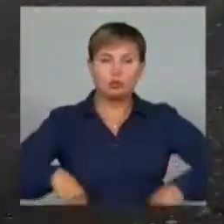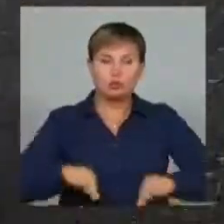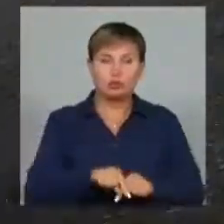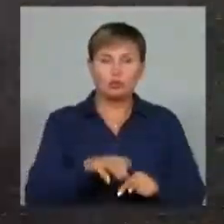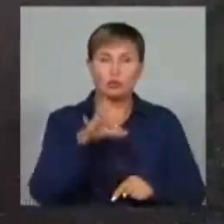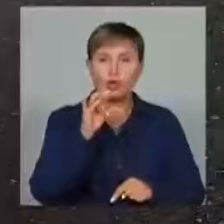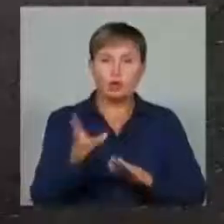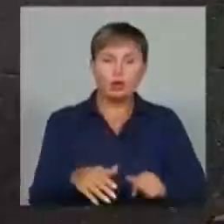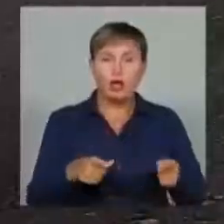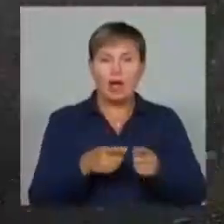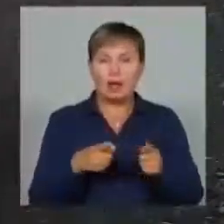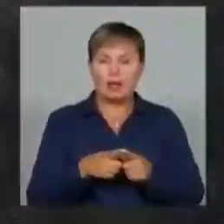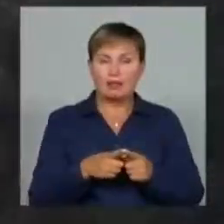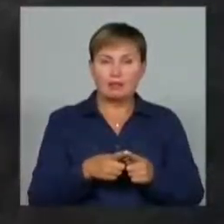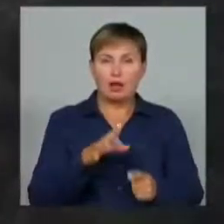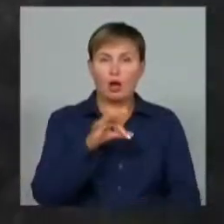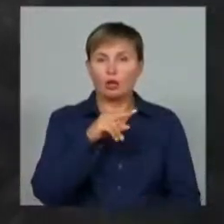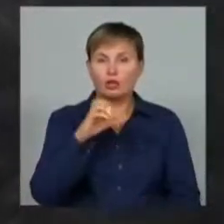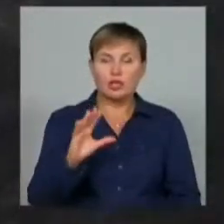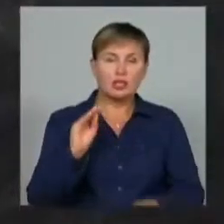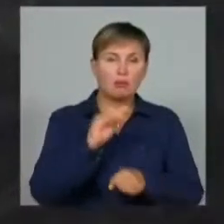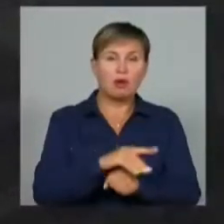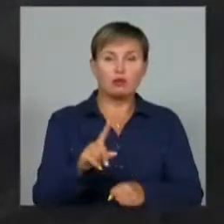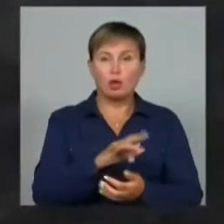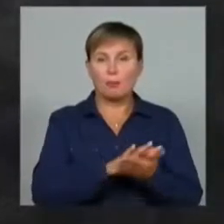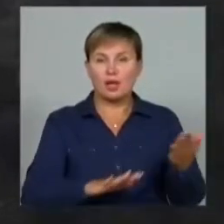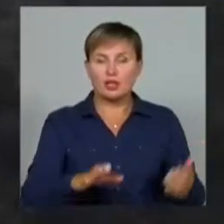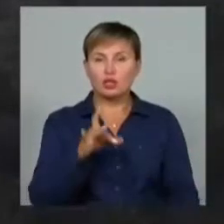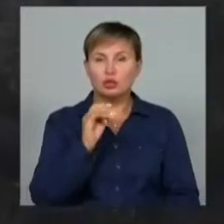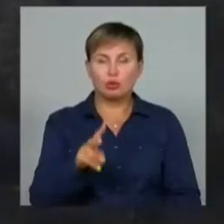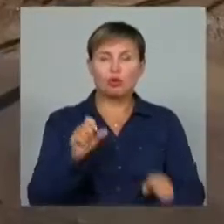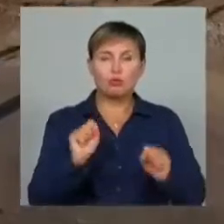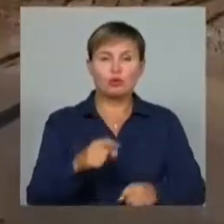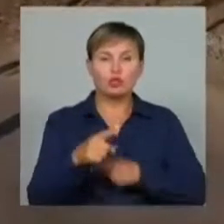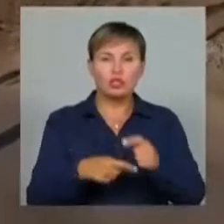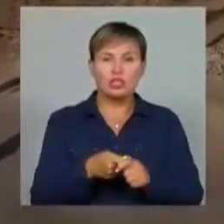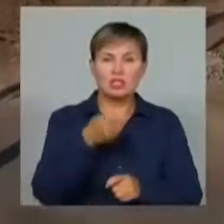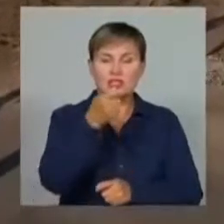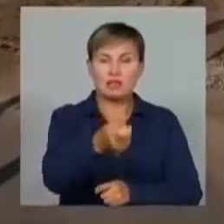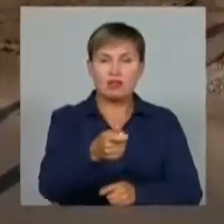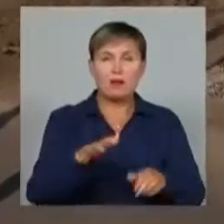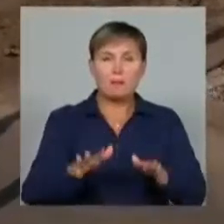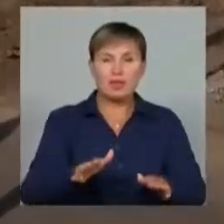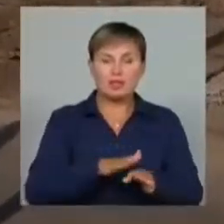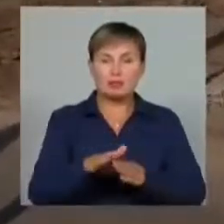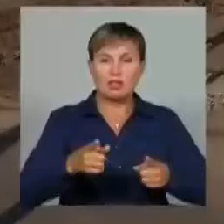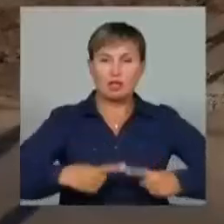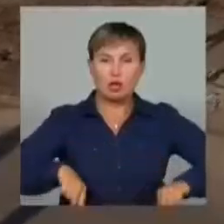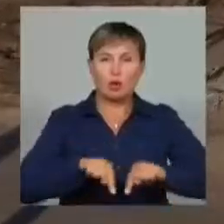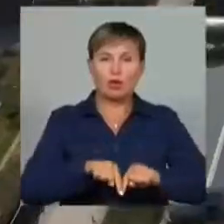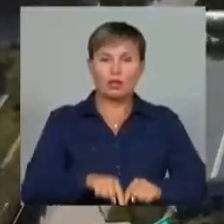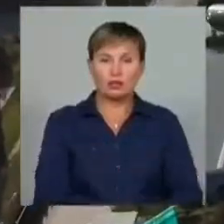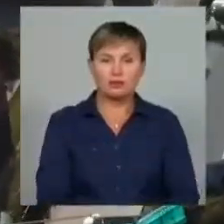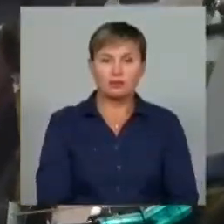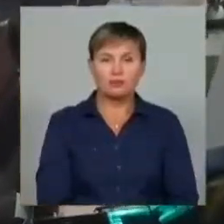истекшими сроками аренды. Олжас Тулебаев добавил, что продлить срок возможно путем подачи заявления в местные исполнительные органы.